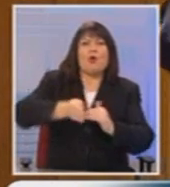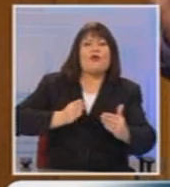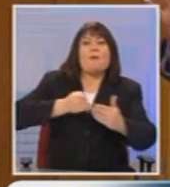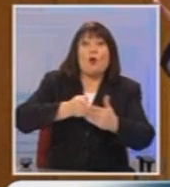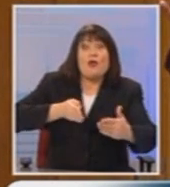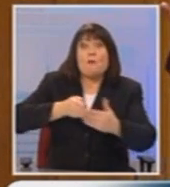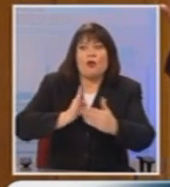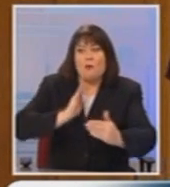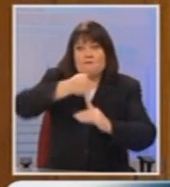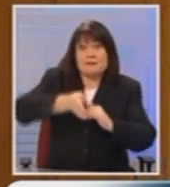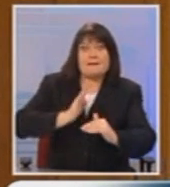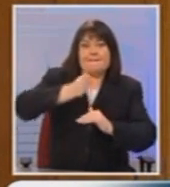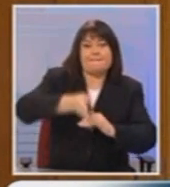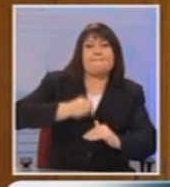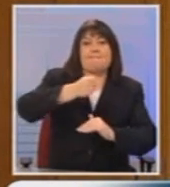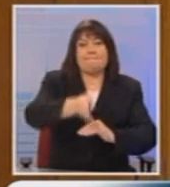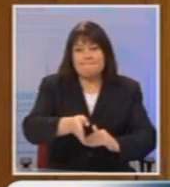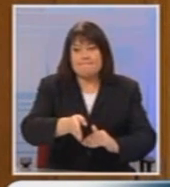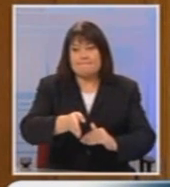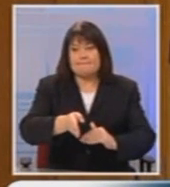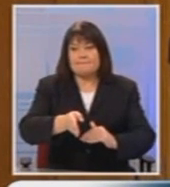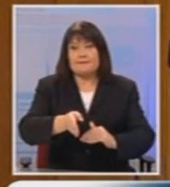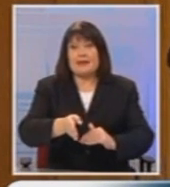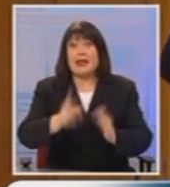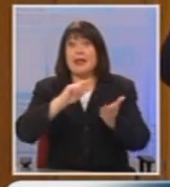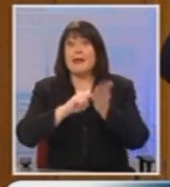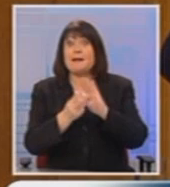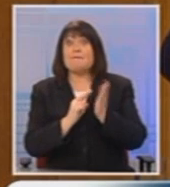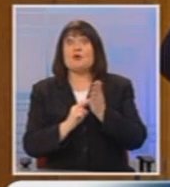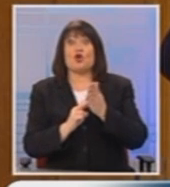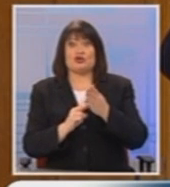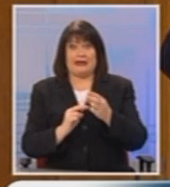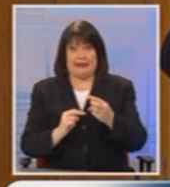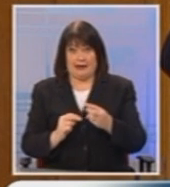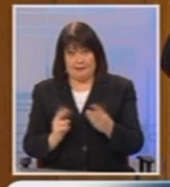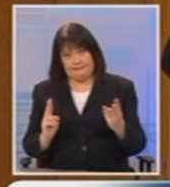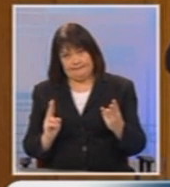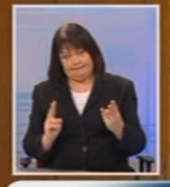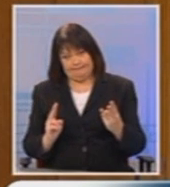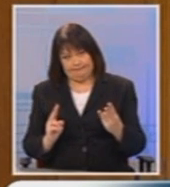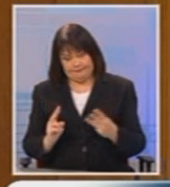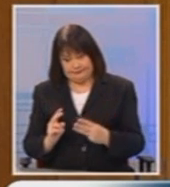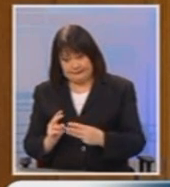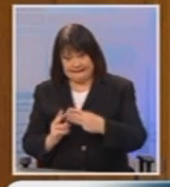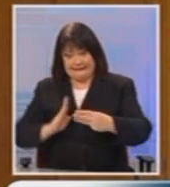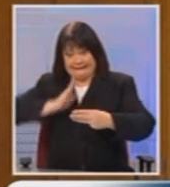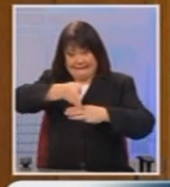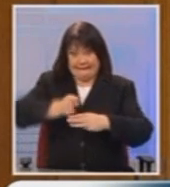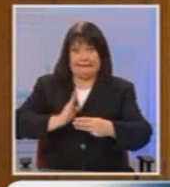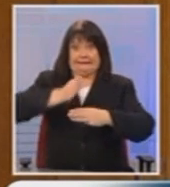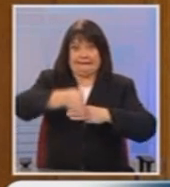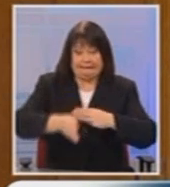ένα, άρα ανά τρία πρέπει να προσέχεις το ένα. Ανά τρία. Είναι